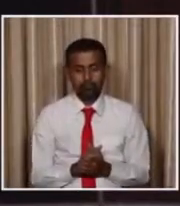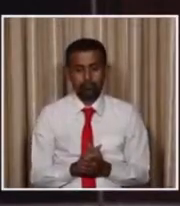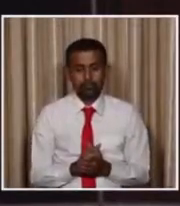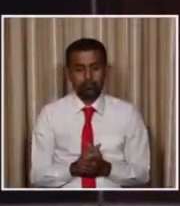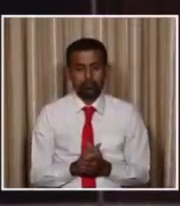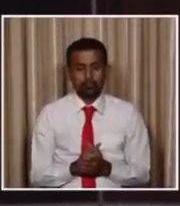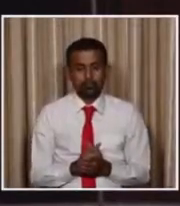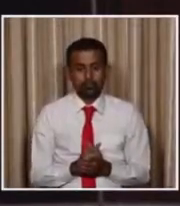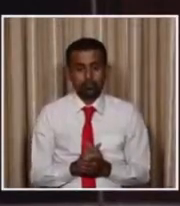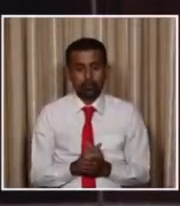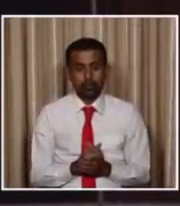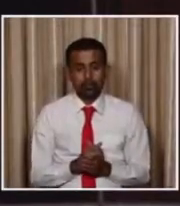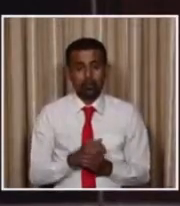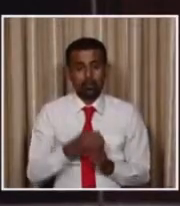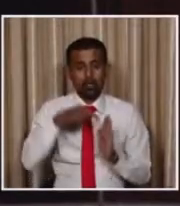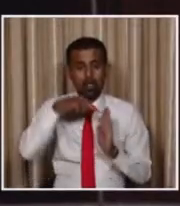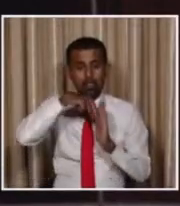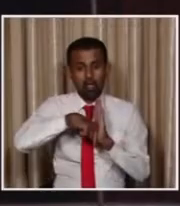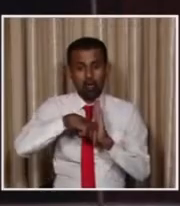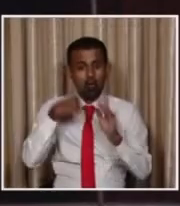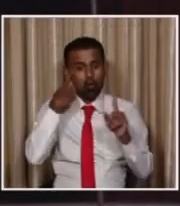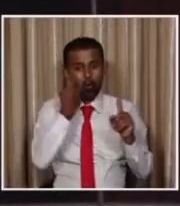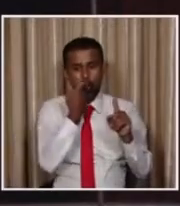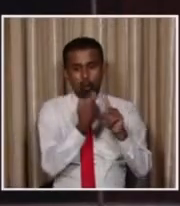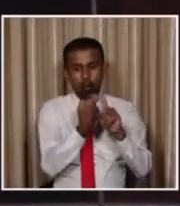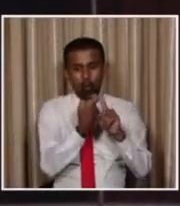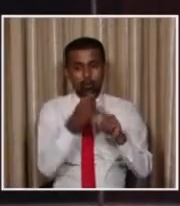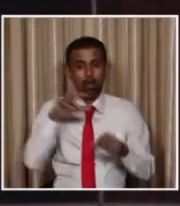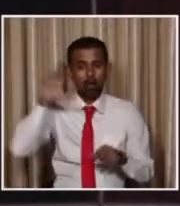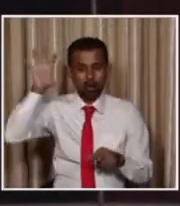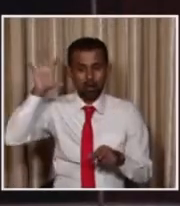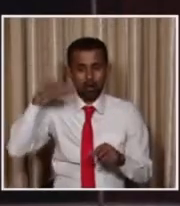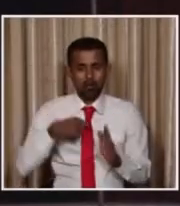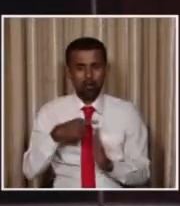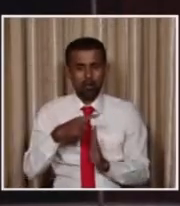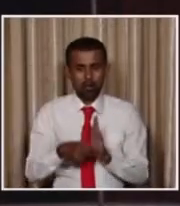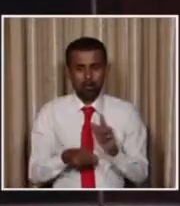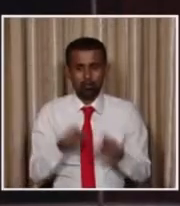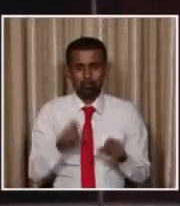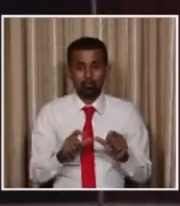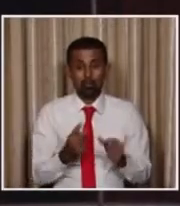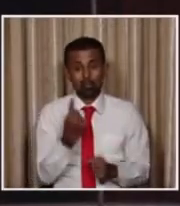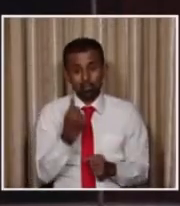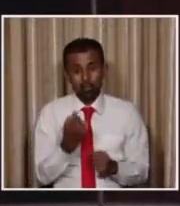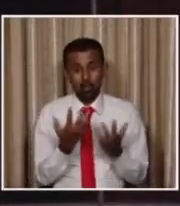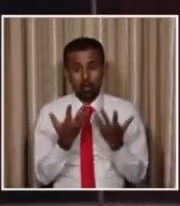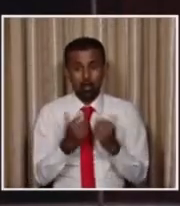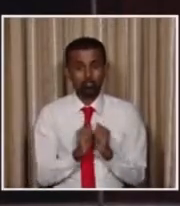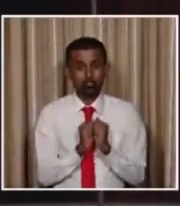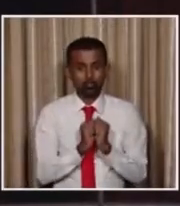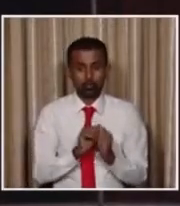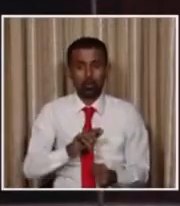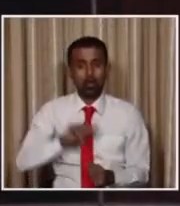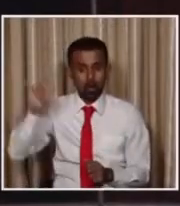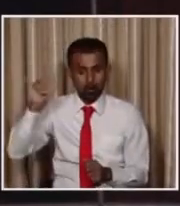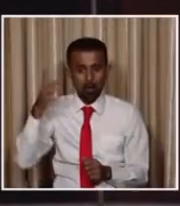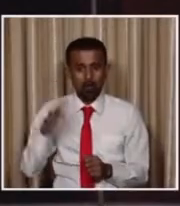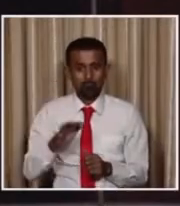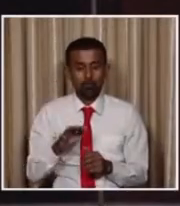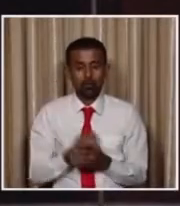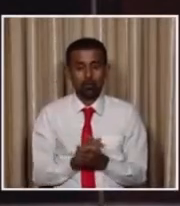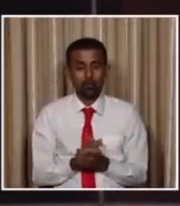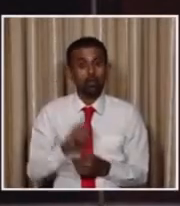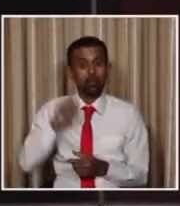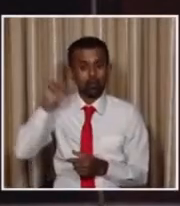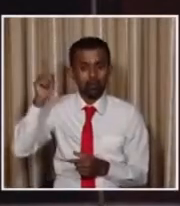ගරු සභාපතිතුමනි දකුණු කොරියාව කියන රටේ අද අපේ තරුණ දාස් ගානක් ජීවත් වෙනවා නැත්තම් රැකියාව කරනවා. ඒ තරුණයෝ